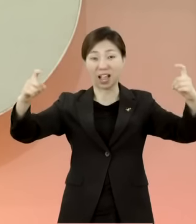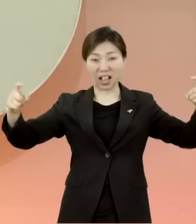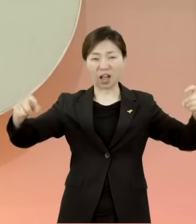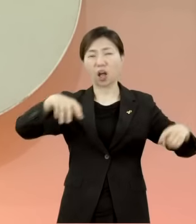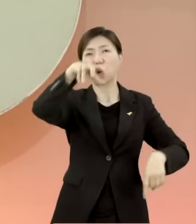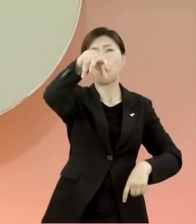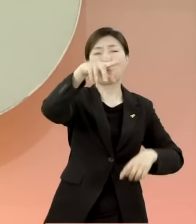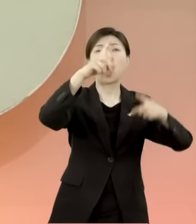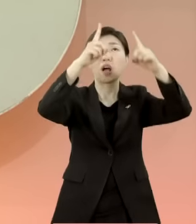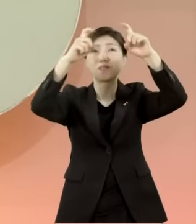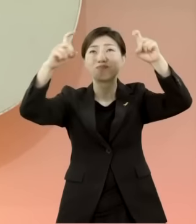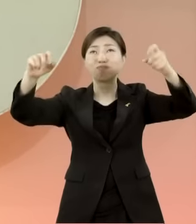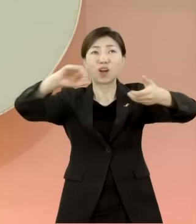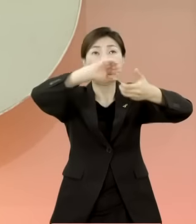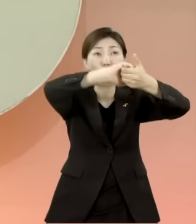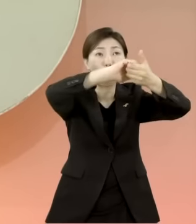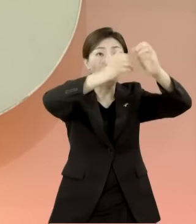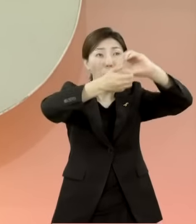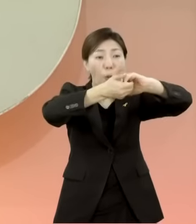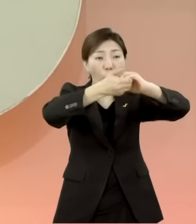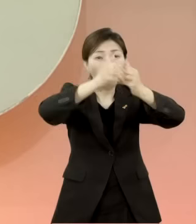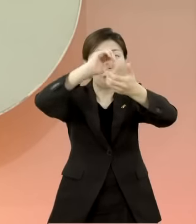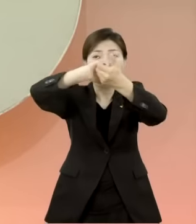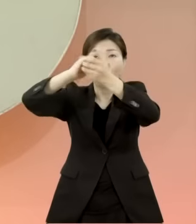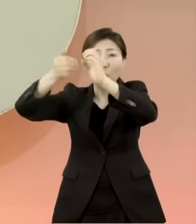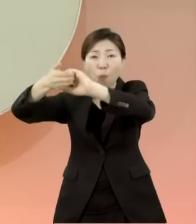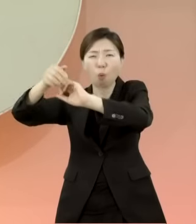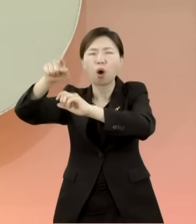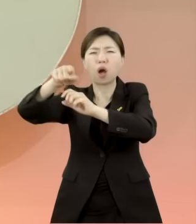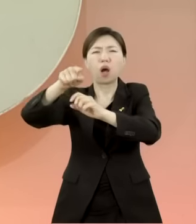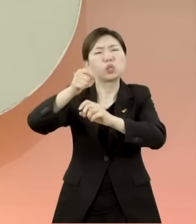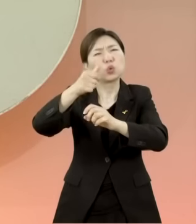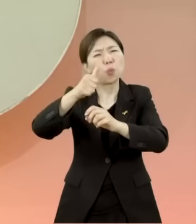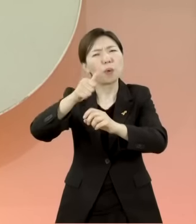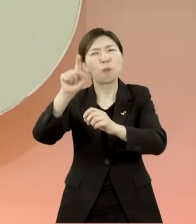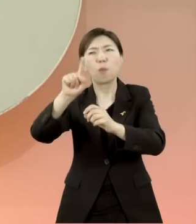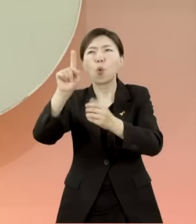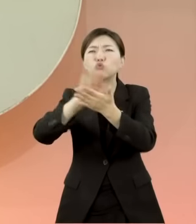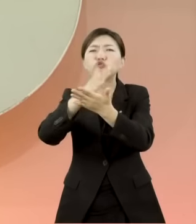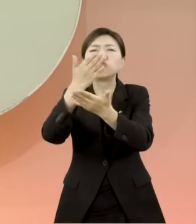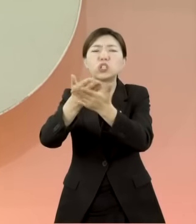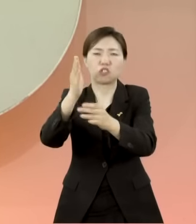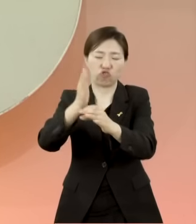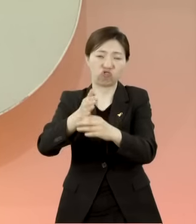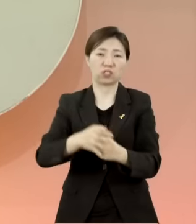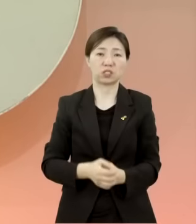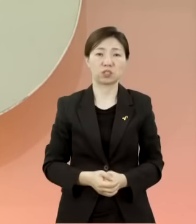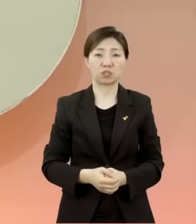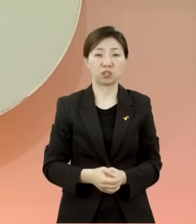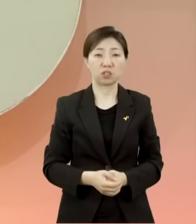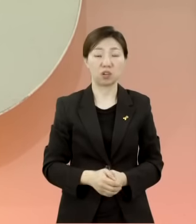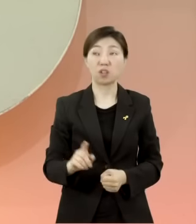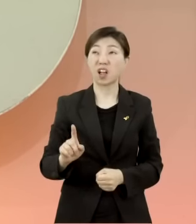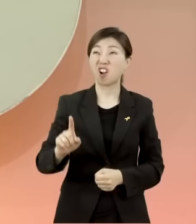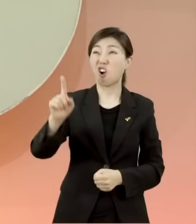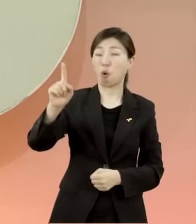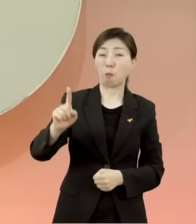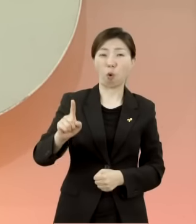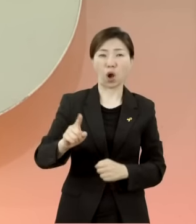가서 법당 처마 있죠 기와 처마 끝에 뭐 무슨 작업을 하고 있었대 작업 이렇게